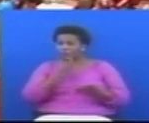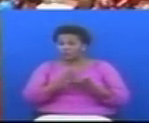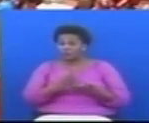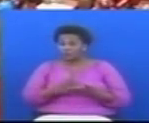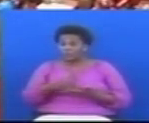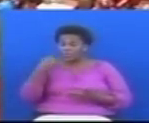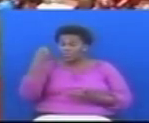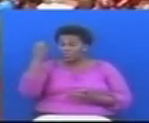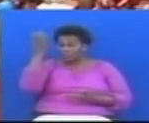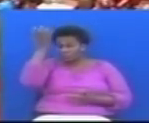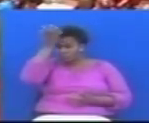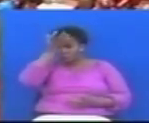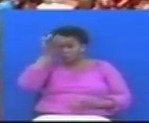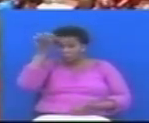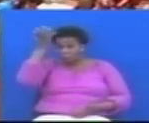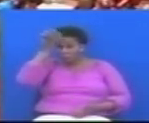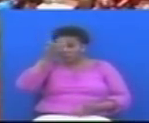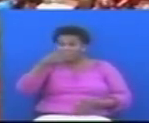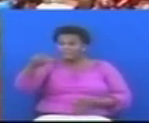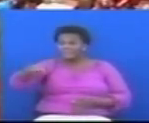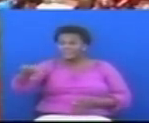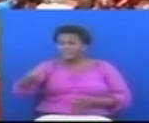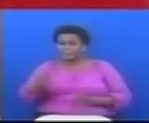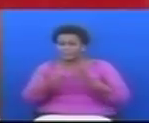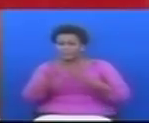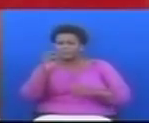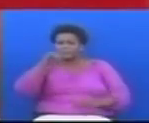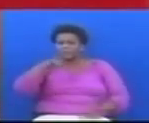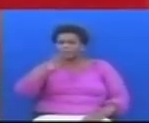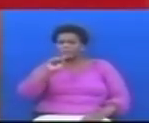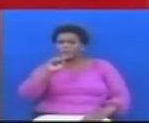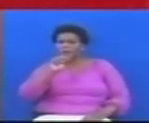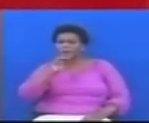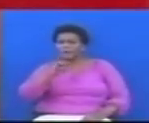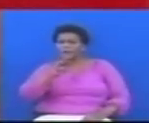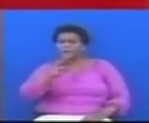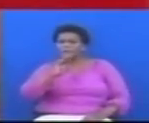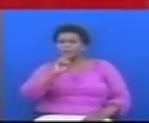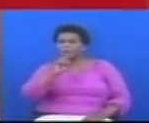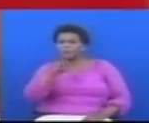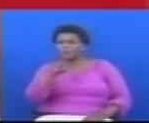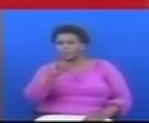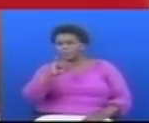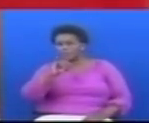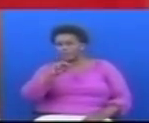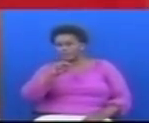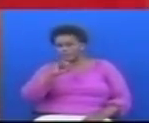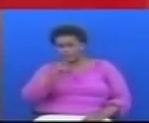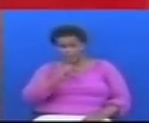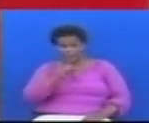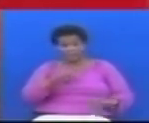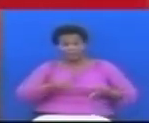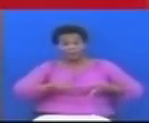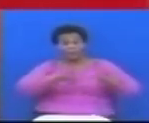kata ya Mabugini iko barabara inayotoka Mabugini